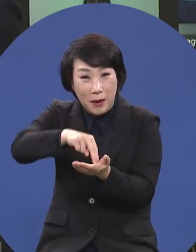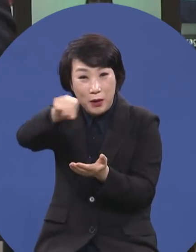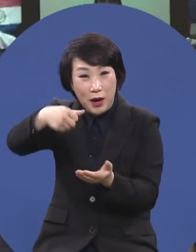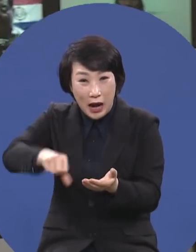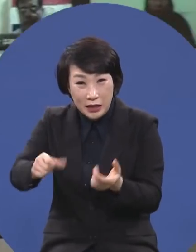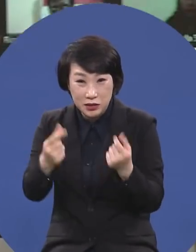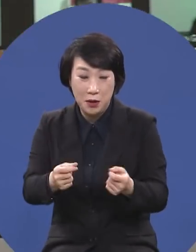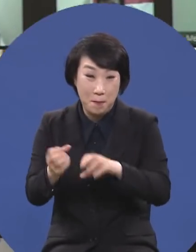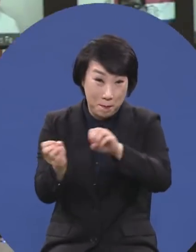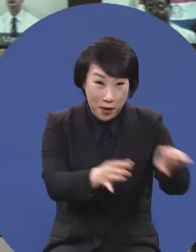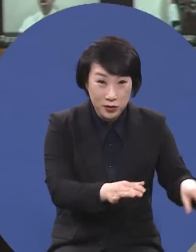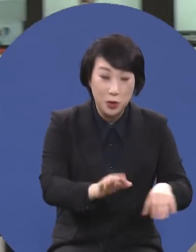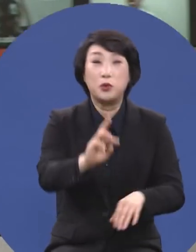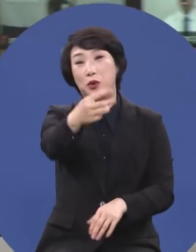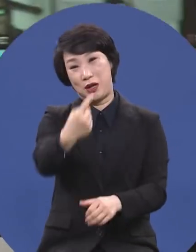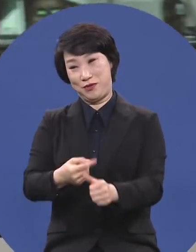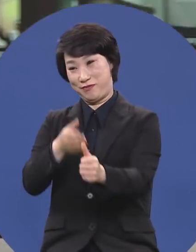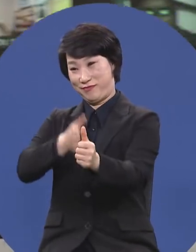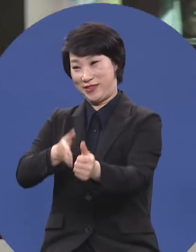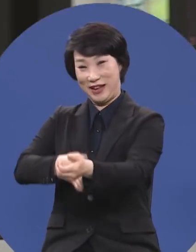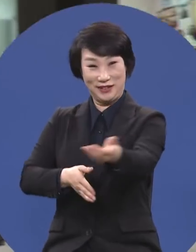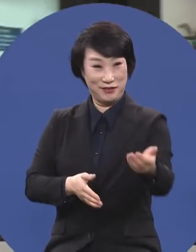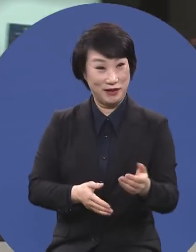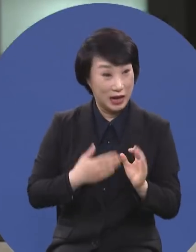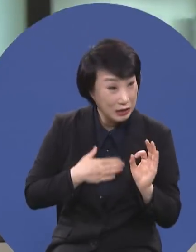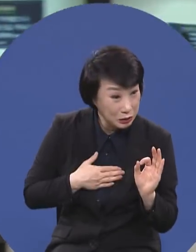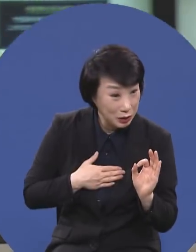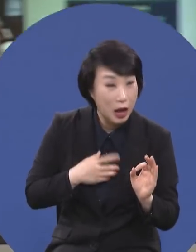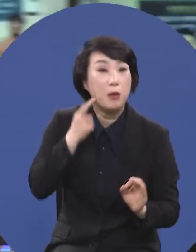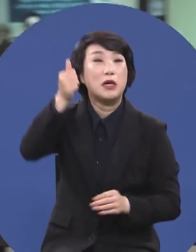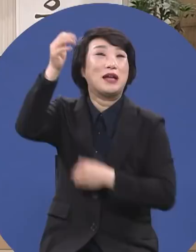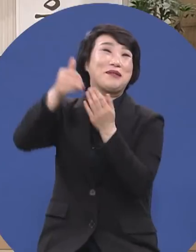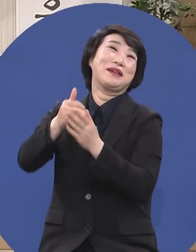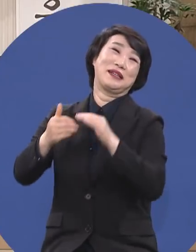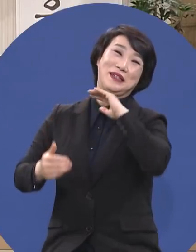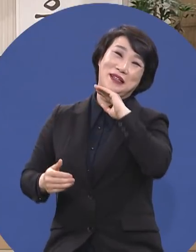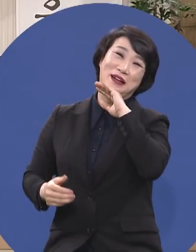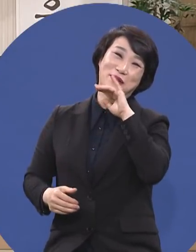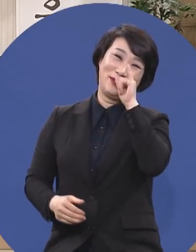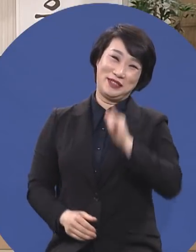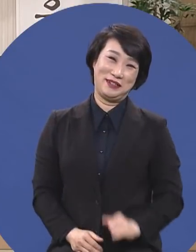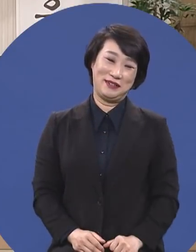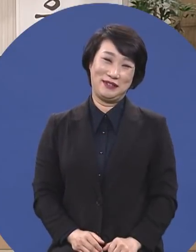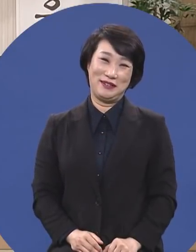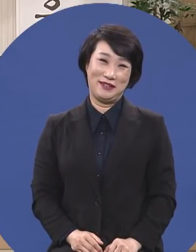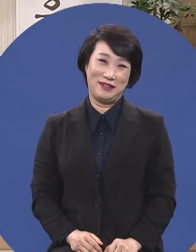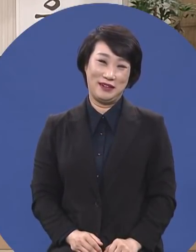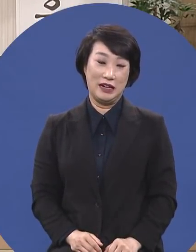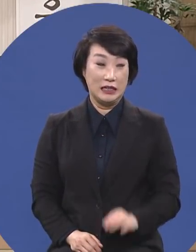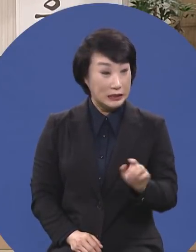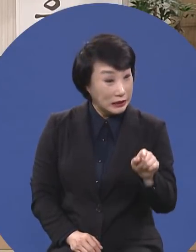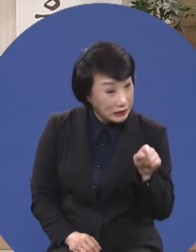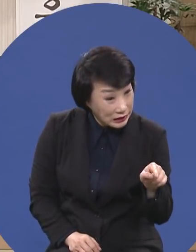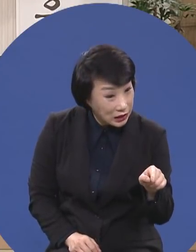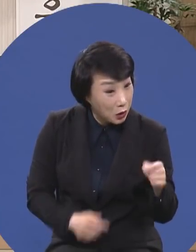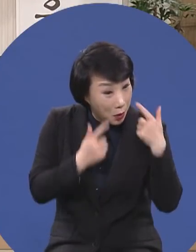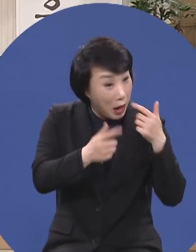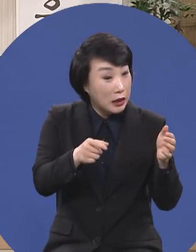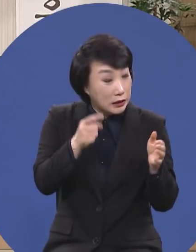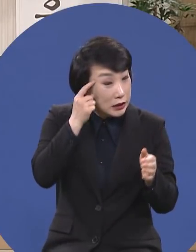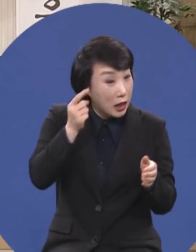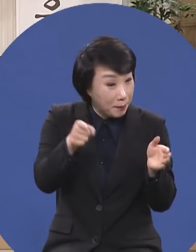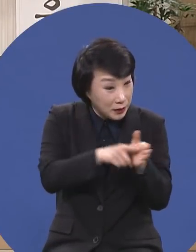말이요. 돌아와라. 아버지가 기다리신다 이 말이고. 네가 네 확신을